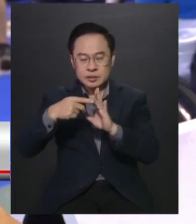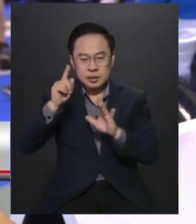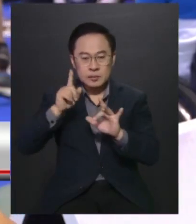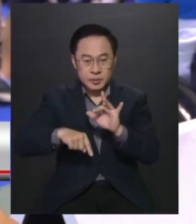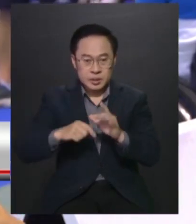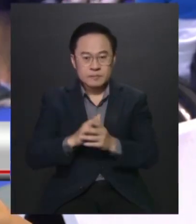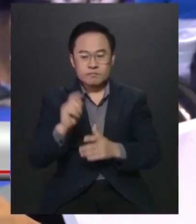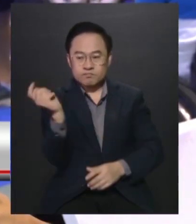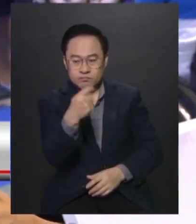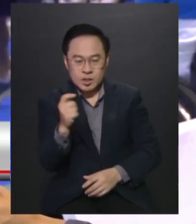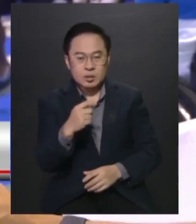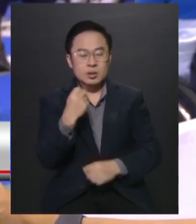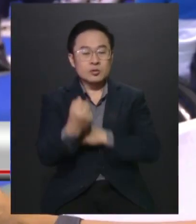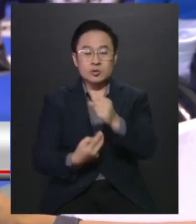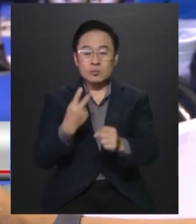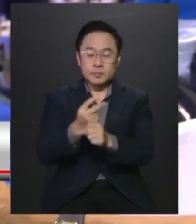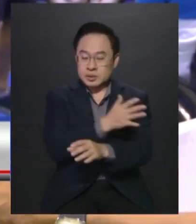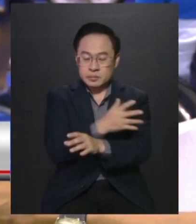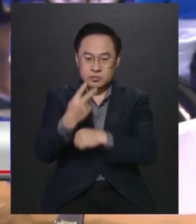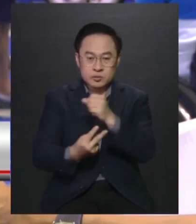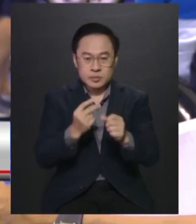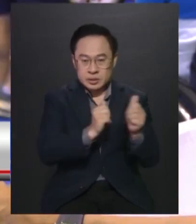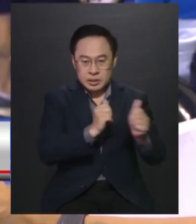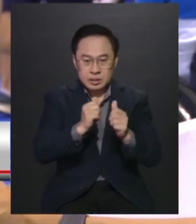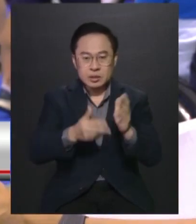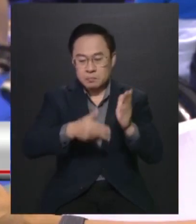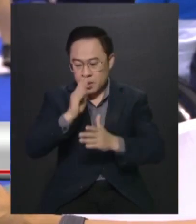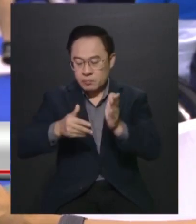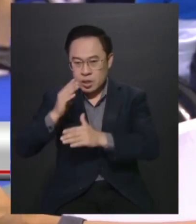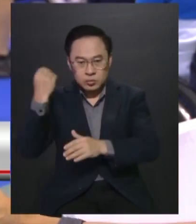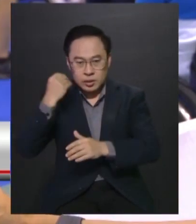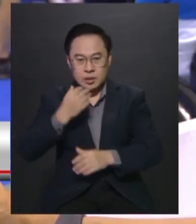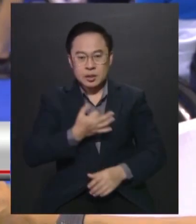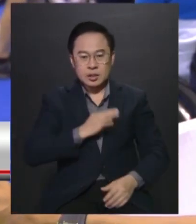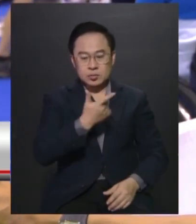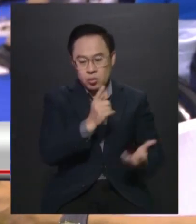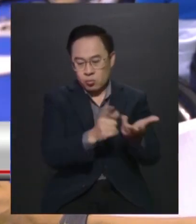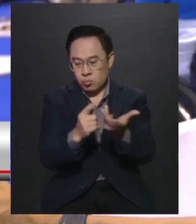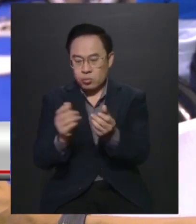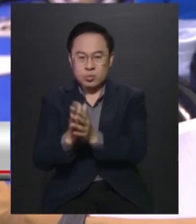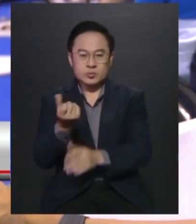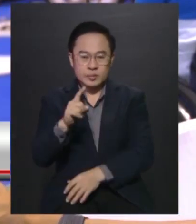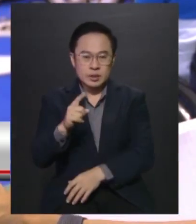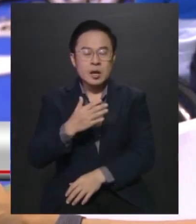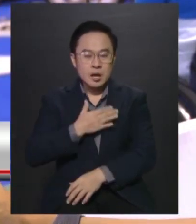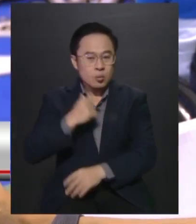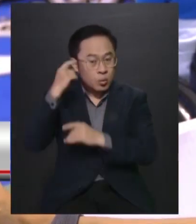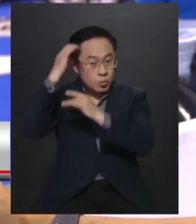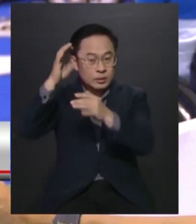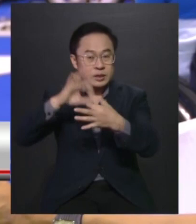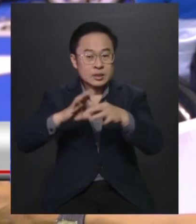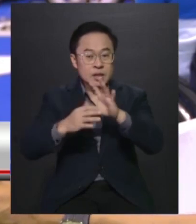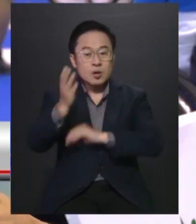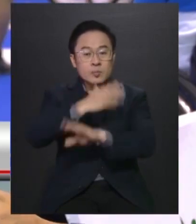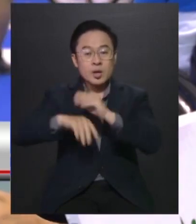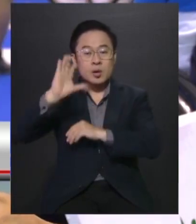ที่ผ่านมาในคอลีฟายทุกๆแมตช์การแข่งขันประมาณ11รายการนะคะก็ได้เหรียญทองทุกรายการค่ะเป็นแมตช์ความหวังที่ตั้งใจไว้ว่าในพาราลิมปิก